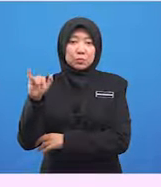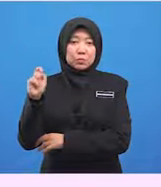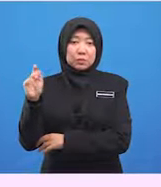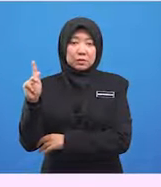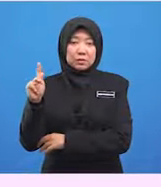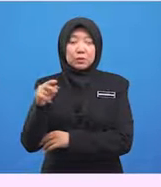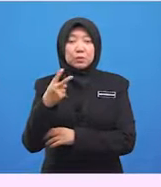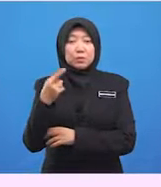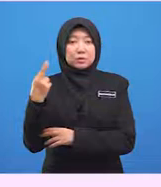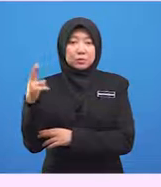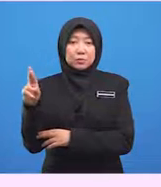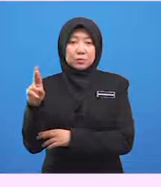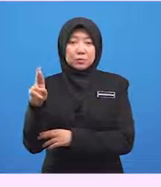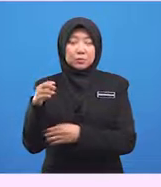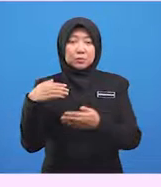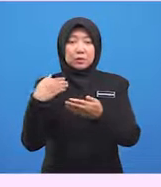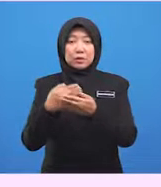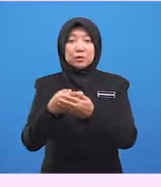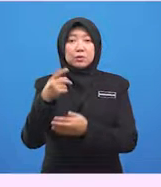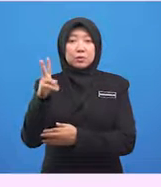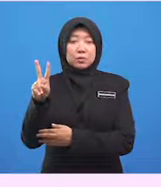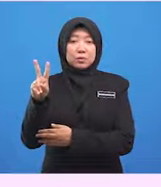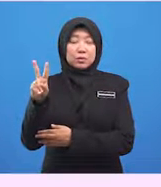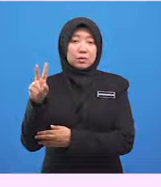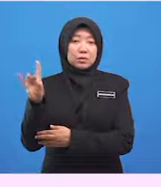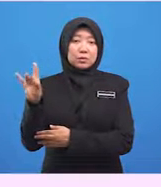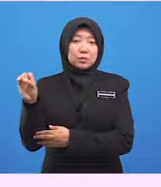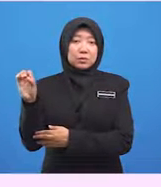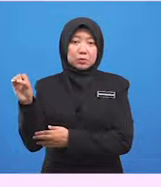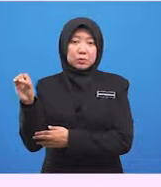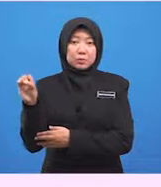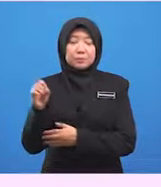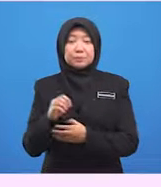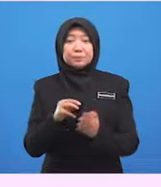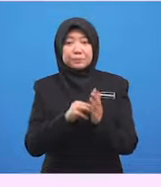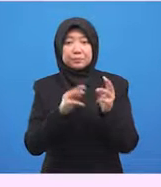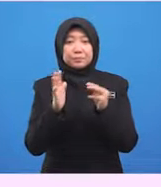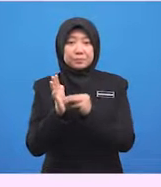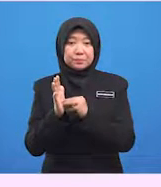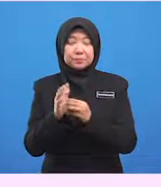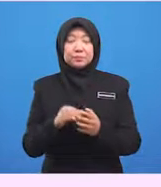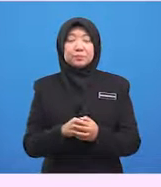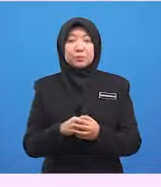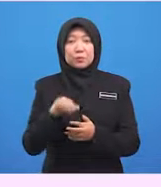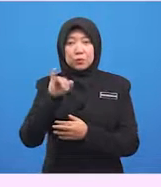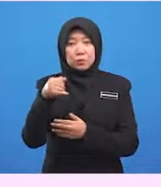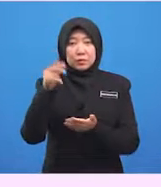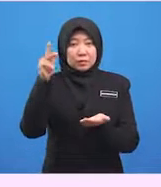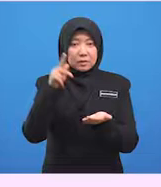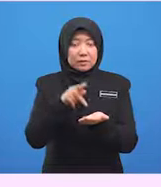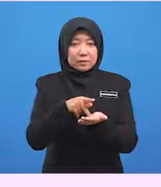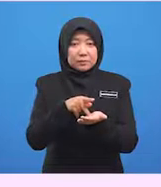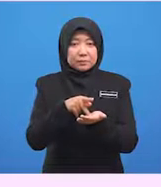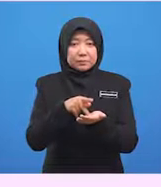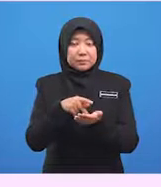12.000 sebelum masehi sehingga 2805 sihir zaman mesin cuci ini juga dikenali